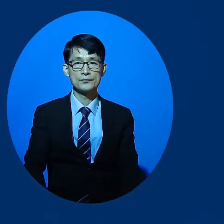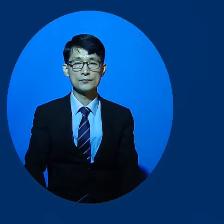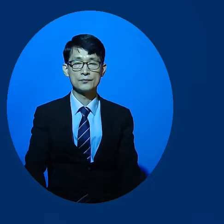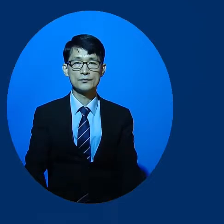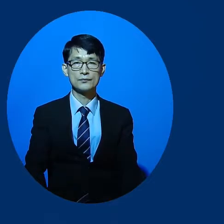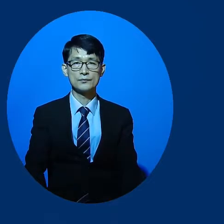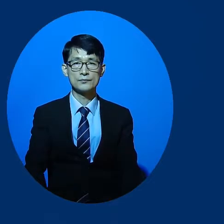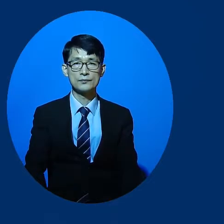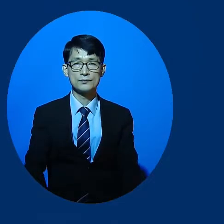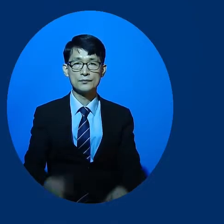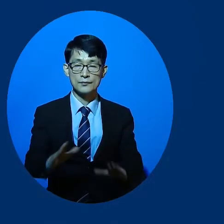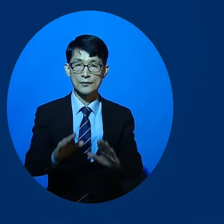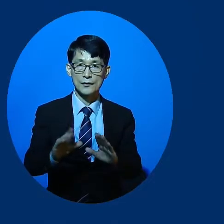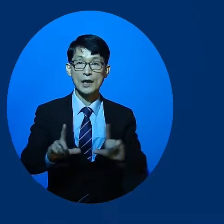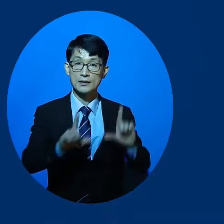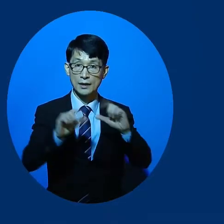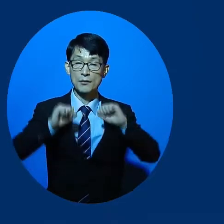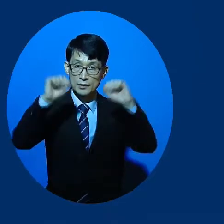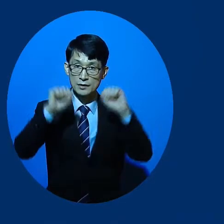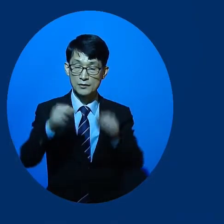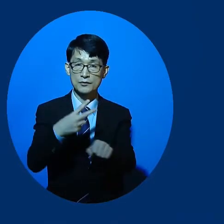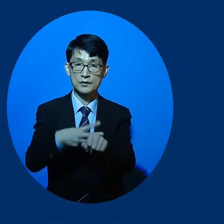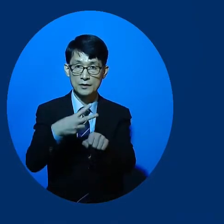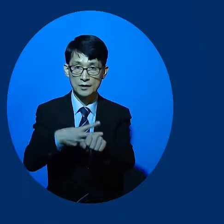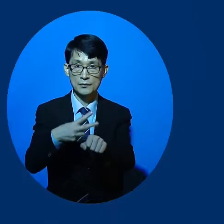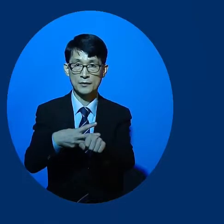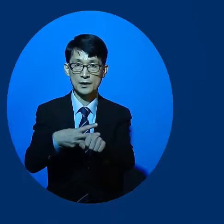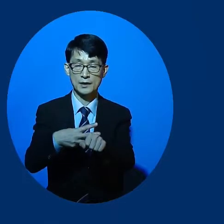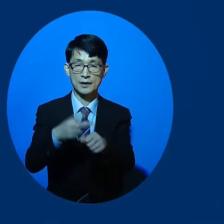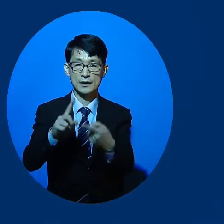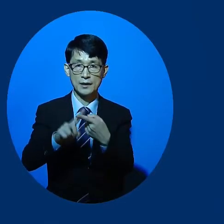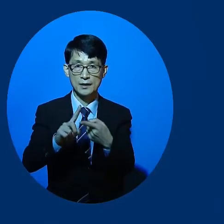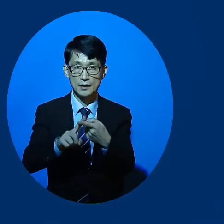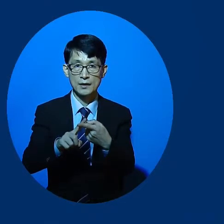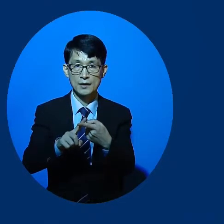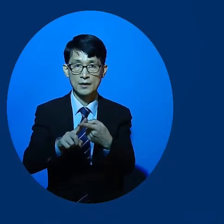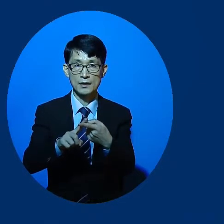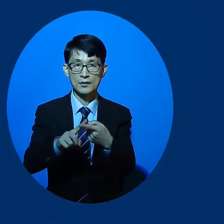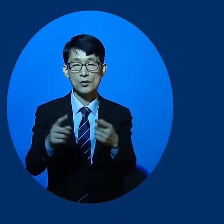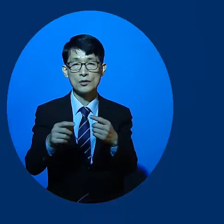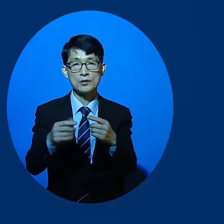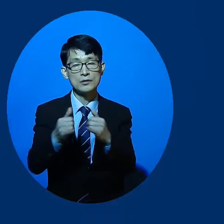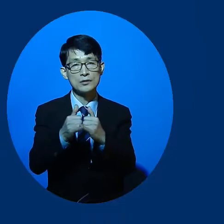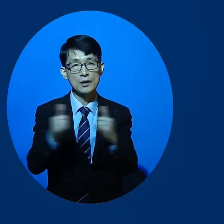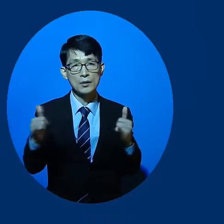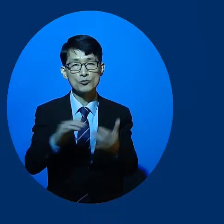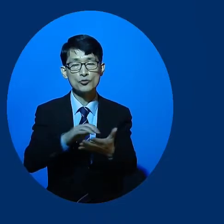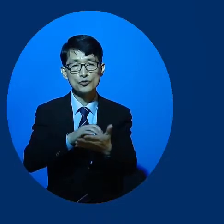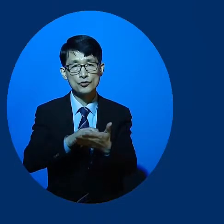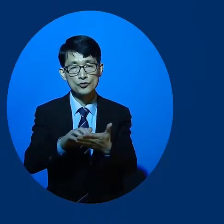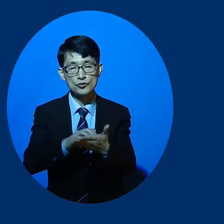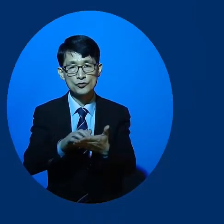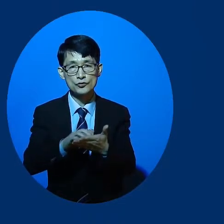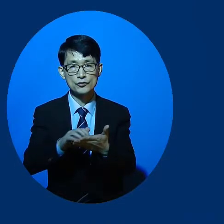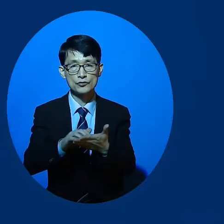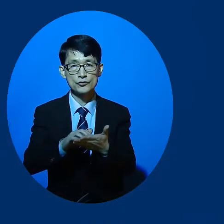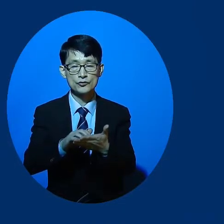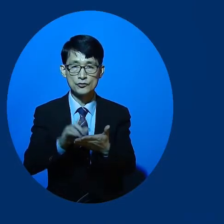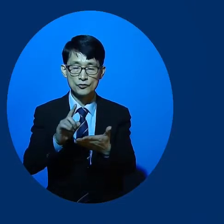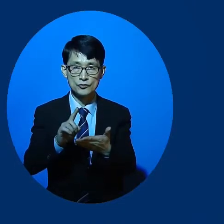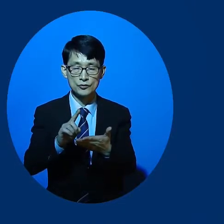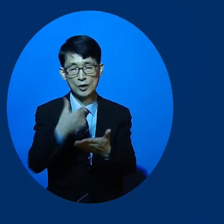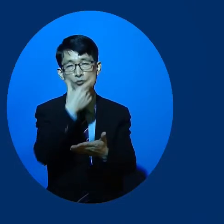교수님 말씀하신 생활체육 지도자의 수적 열세가 또